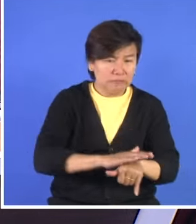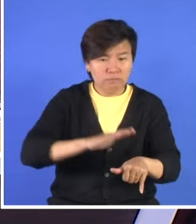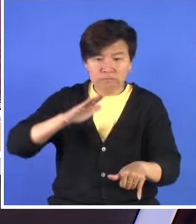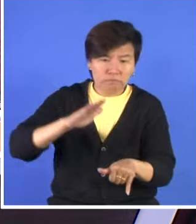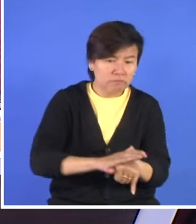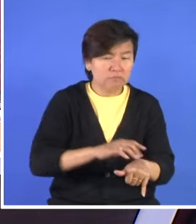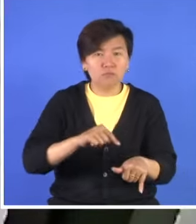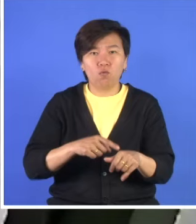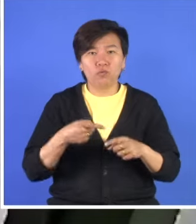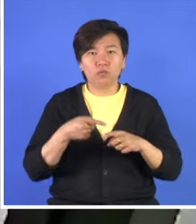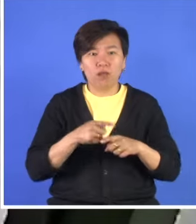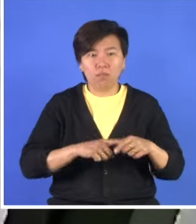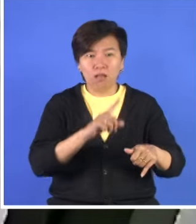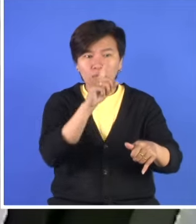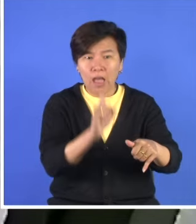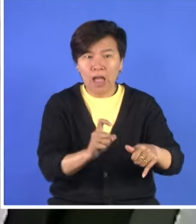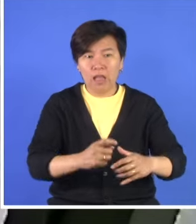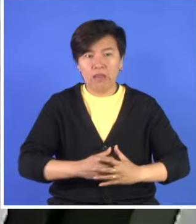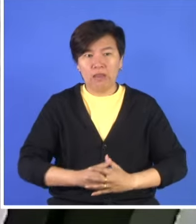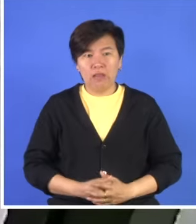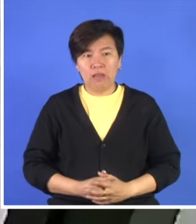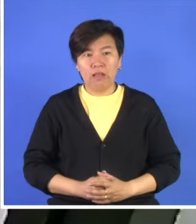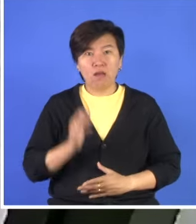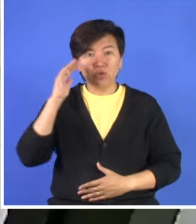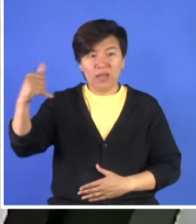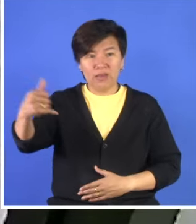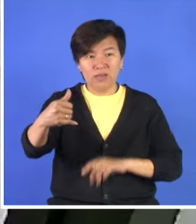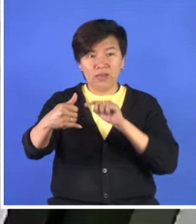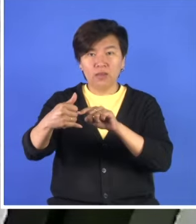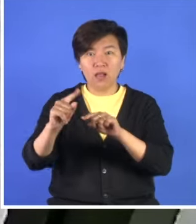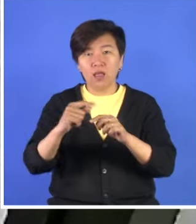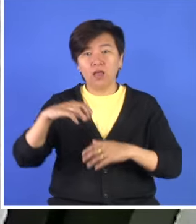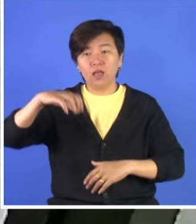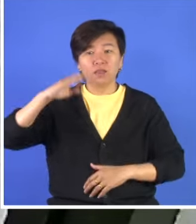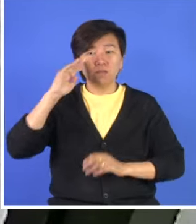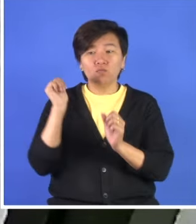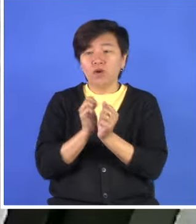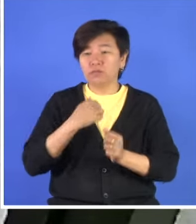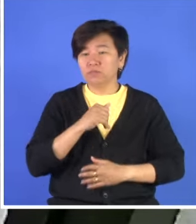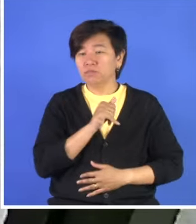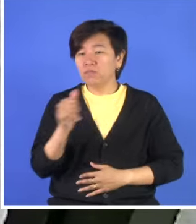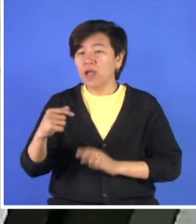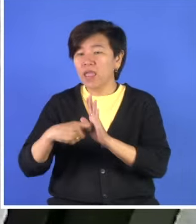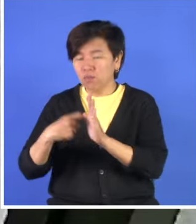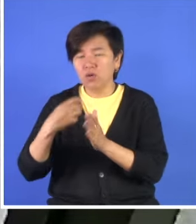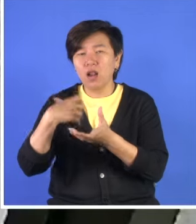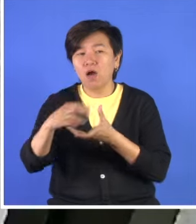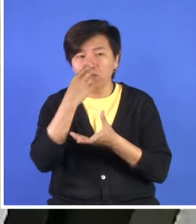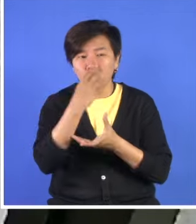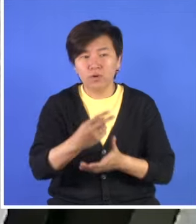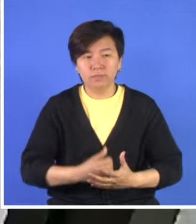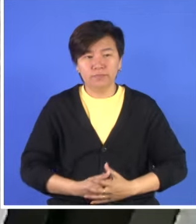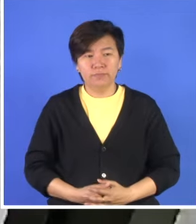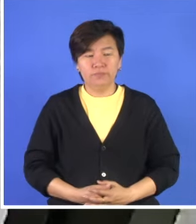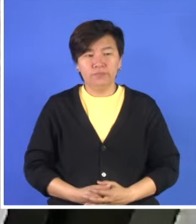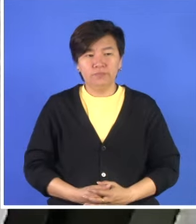หัสสุดท้ายเขาตายนะครับและก็คนที่ก่อเหตุมามอบตัวสาเหตุเป็นเพราะอะไรเดี๋ยวเล่าให้ฟังนะครับนี่เป็นภาพจากกล้องวงจ